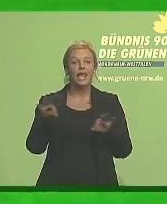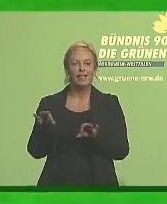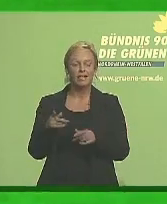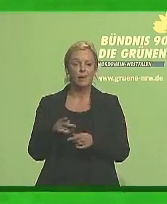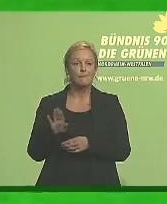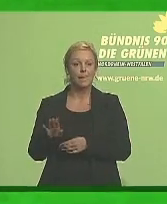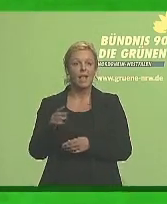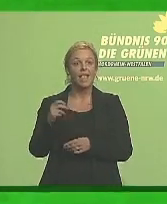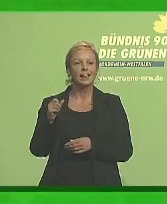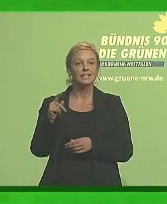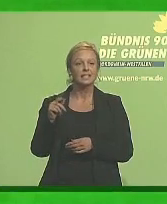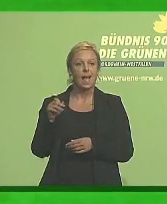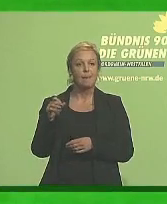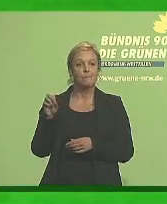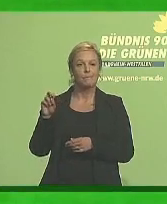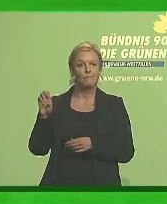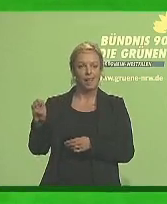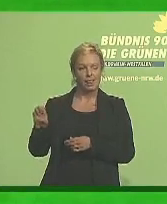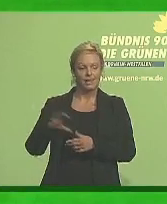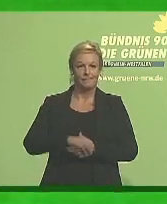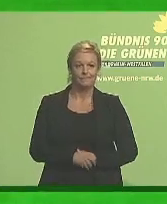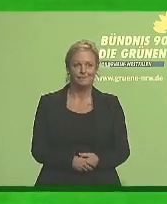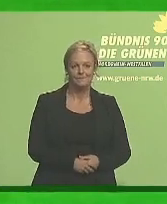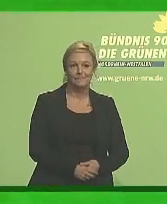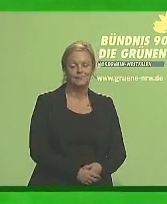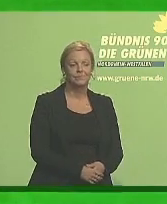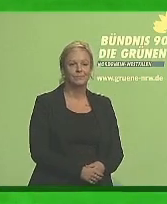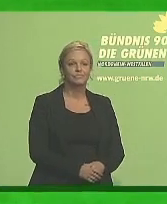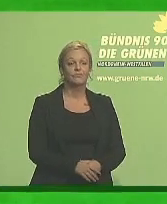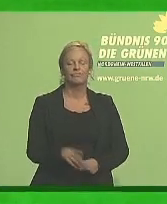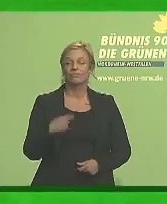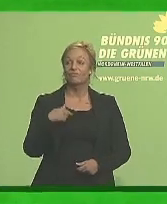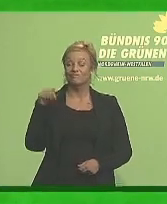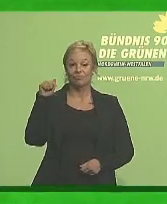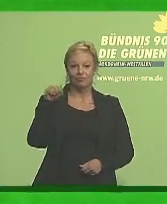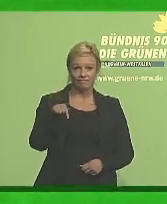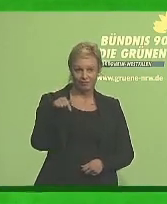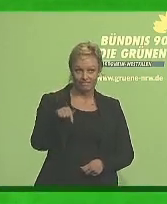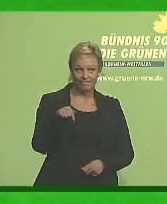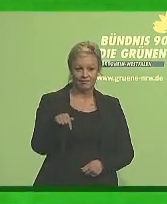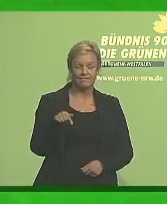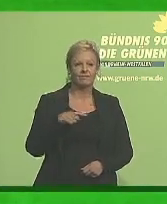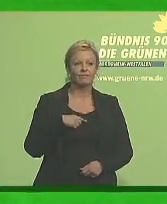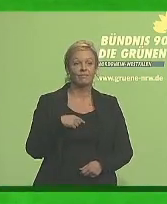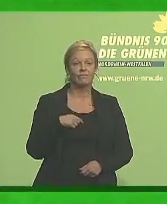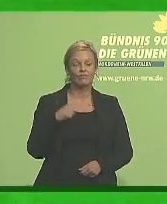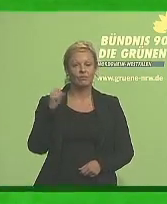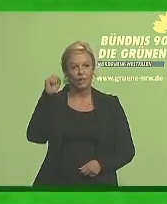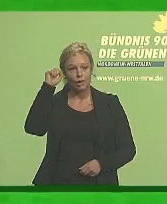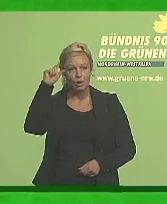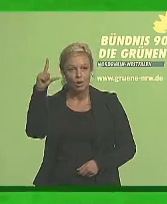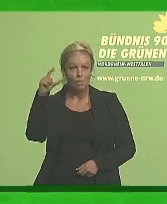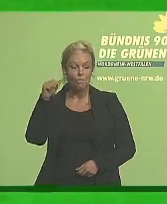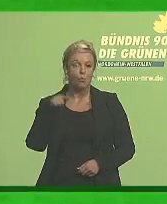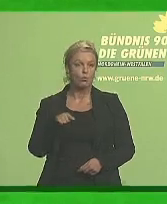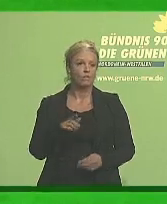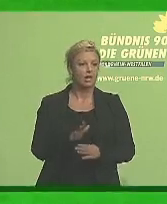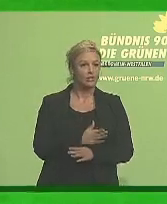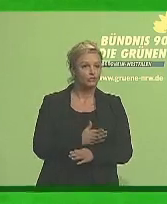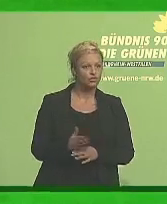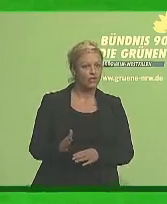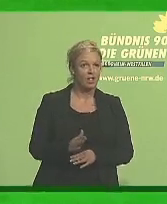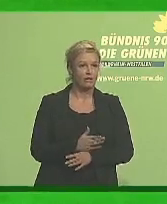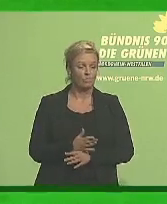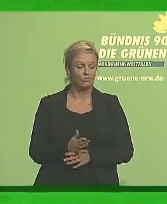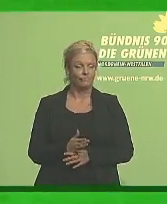glaube tatsächlich bis heute daran, dass das eine kluge und eine Entscheidung ist, die zu den Europäern und